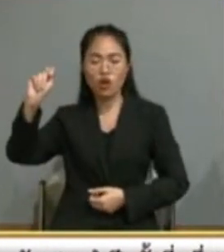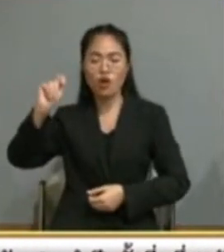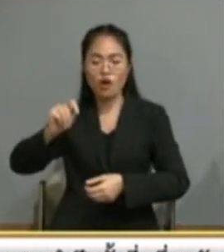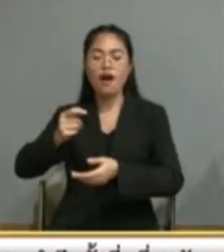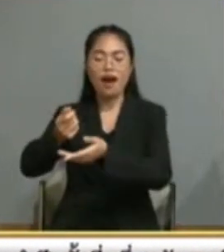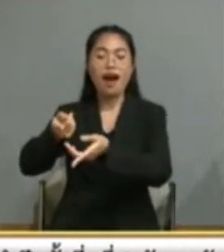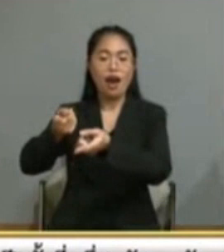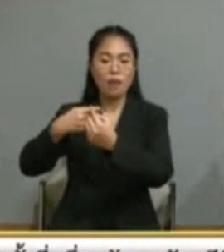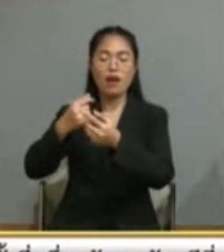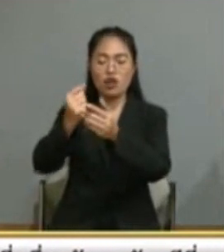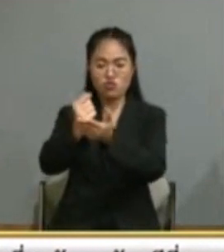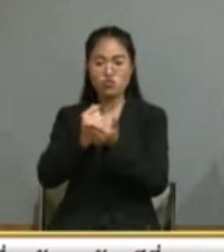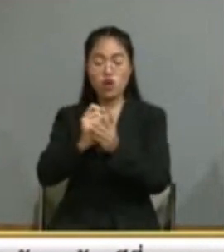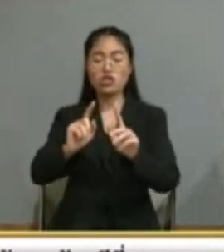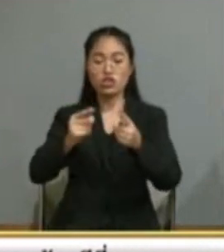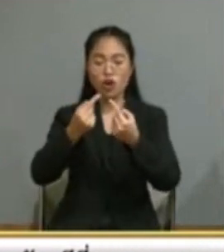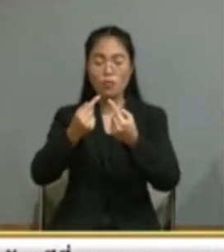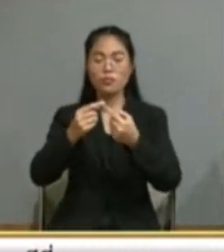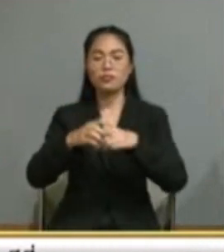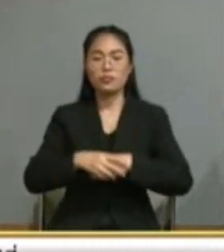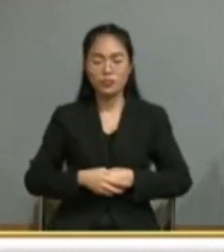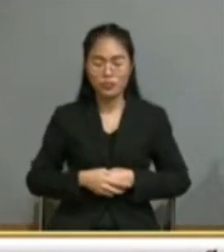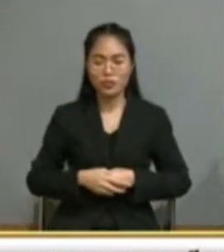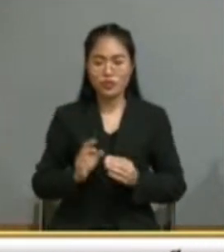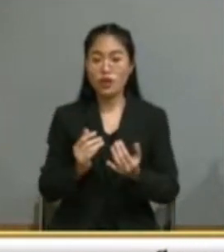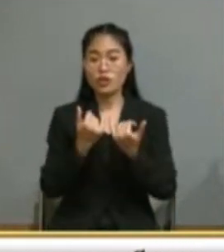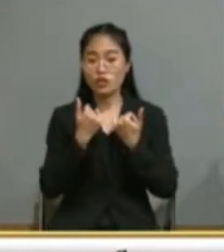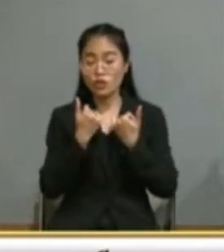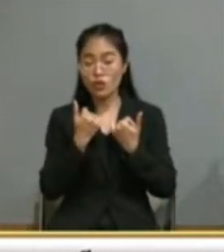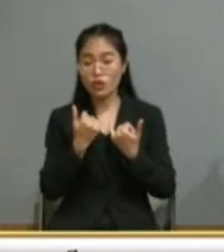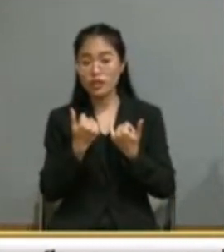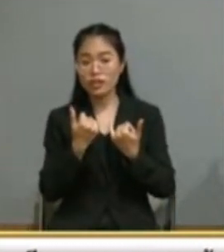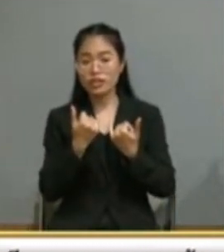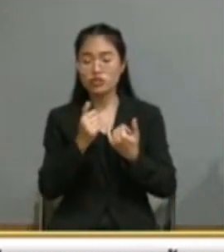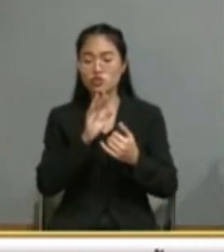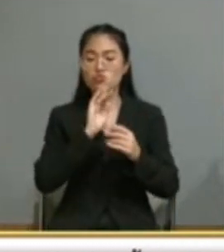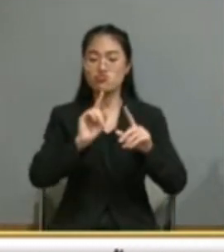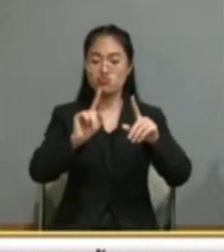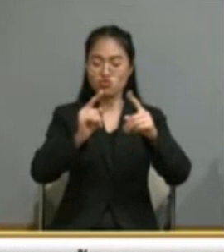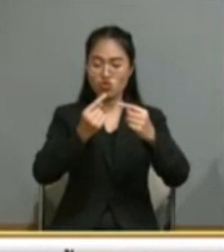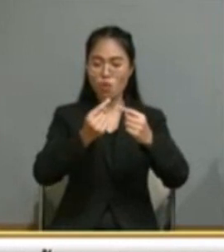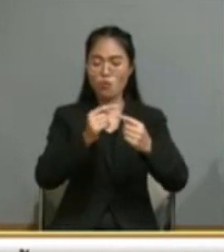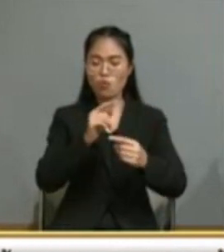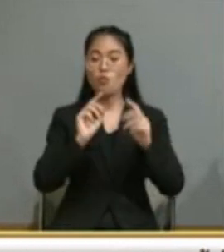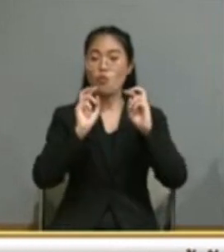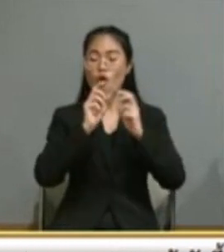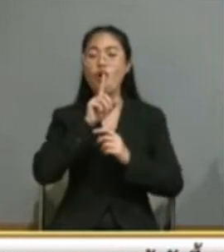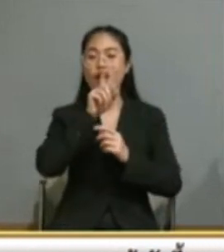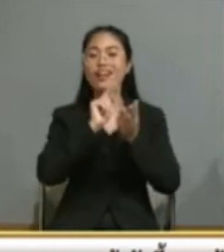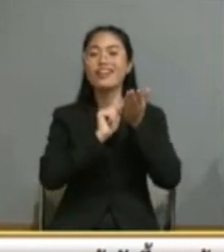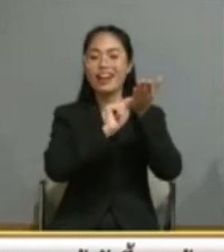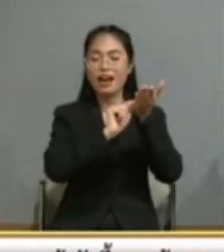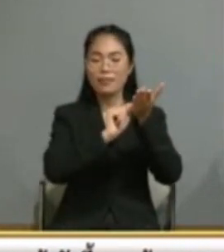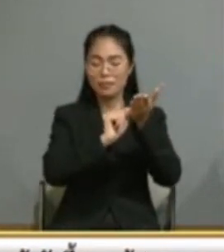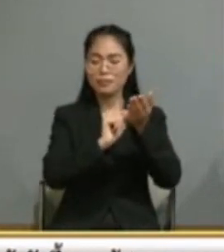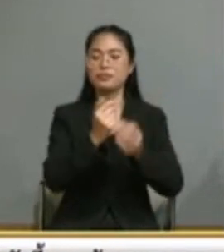ERAN Sีเป็ผู้ตอบแนนะครับแล้วก็ในการนี้ เพื่อประโยชนในการตอบกระถุ ถามแยกเฉาะได